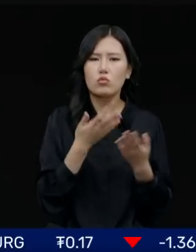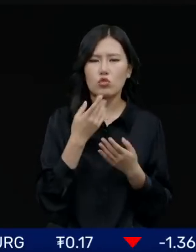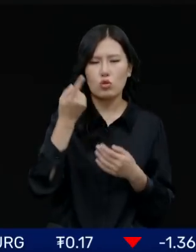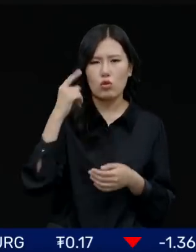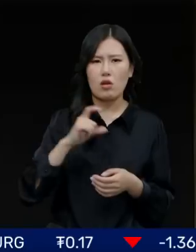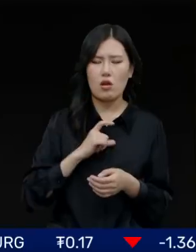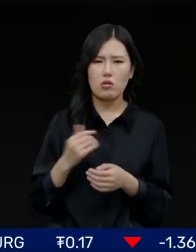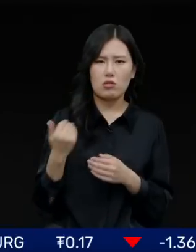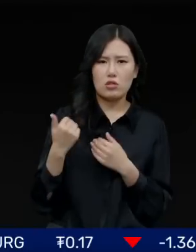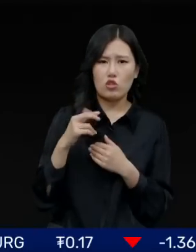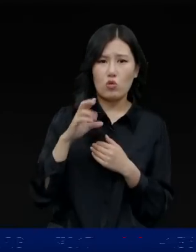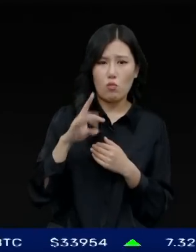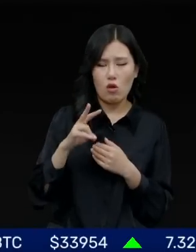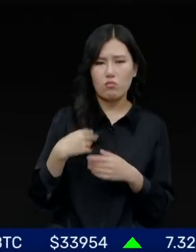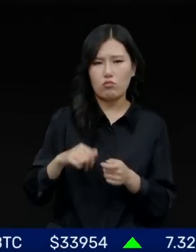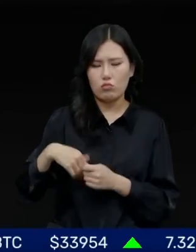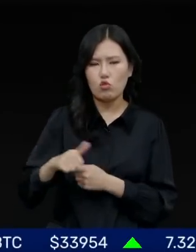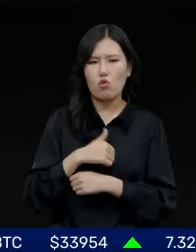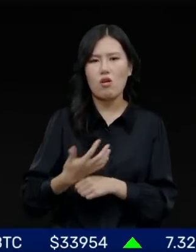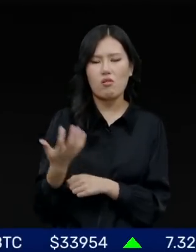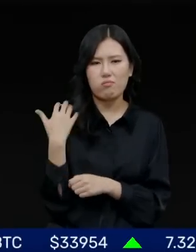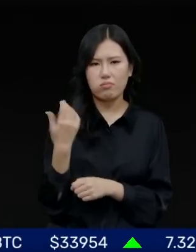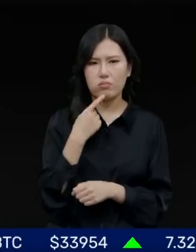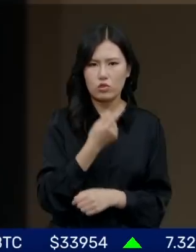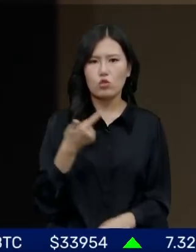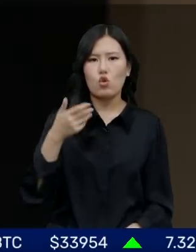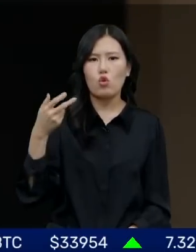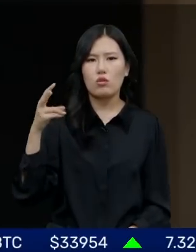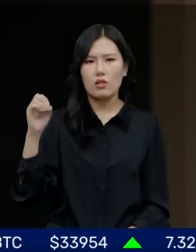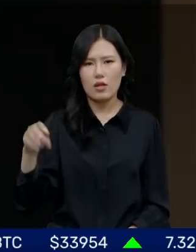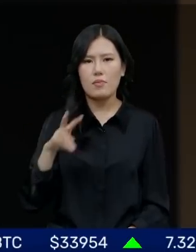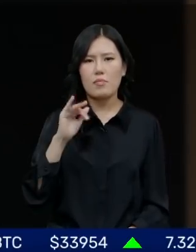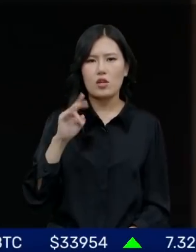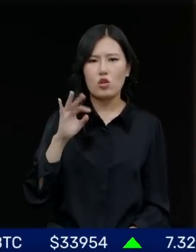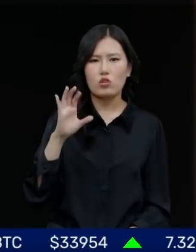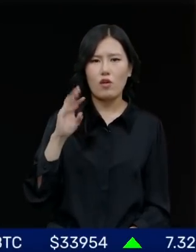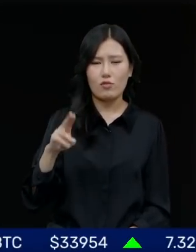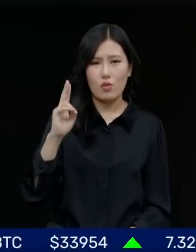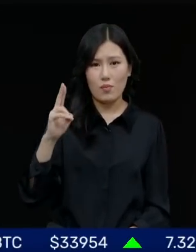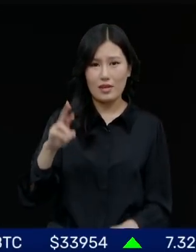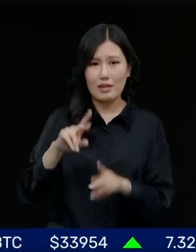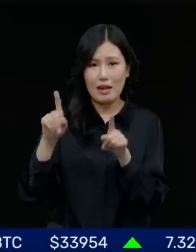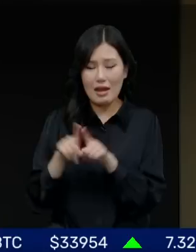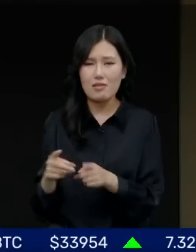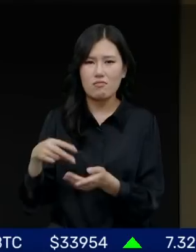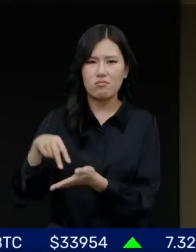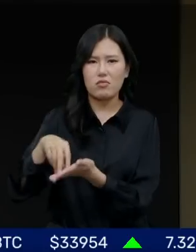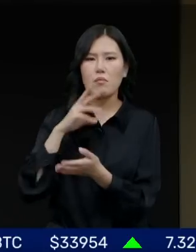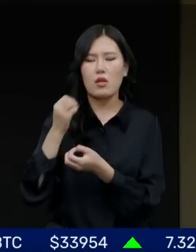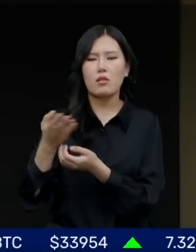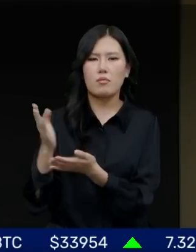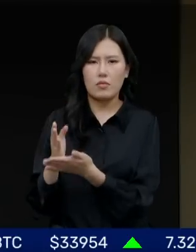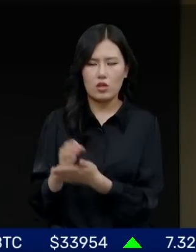нэхэмжлэлтэй тулгуурвал бид зардлыг төлөх боллоо гэсэн юм. Мөн Google болон Microsoft компани яг үүнтэй ижил мэдээллийг бас ягд байна. Түүнээс